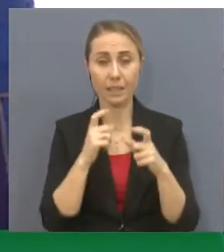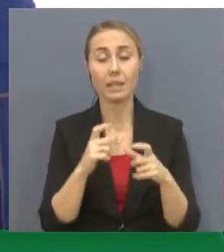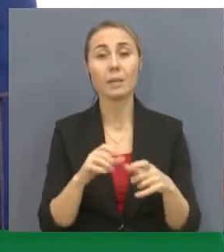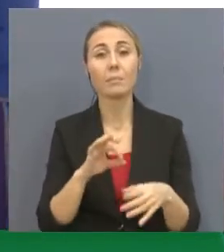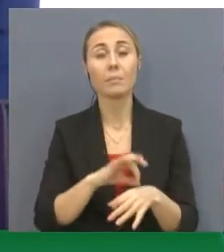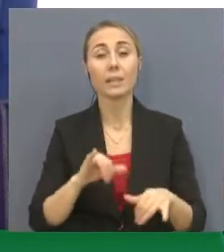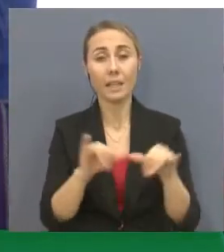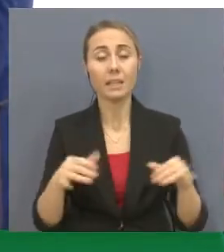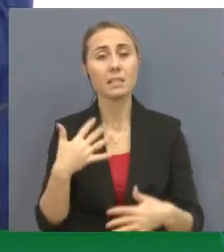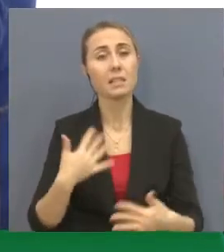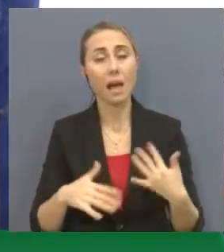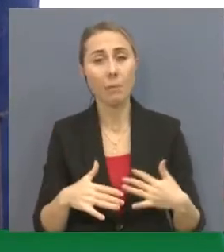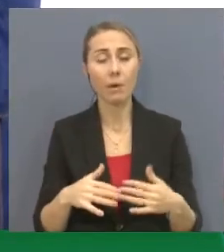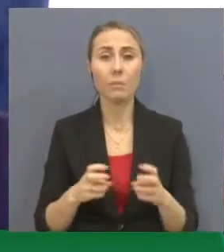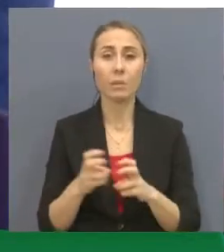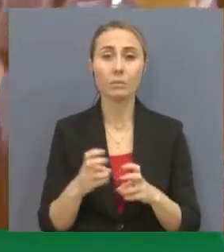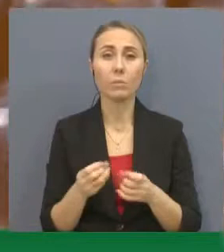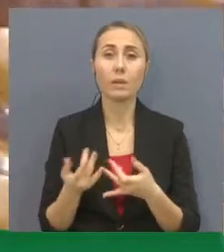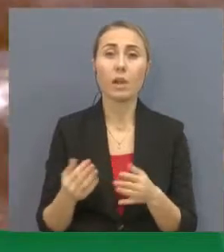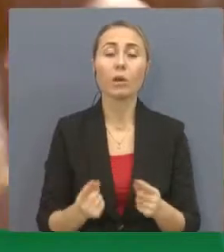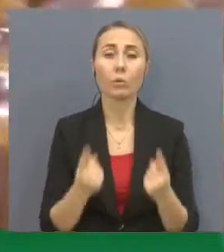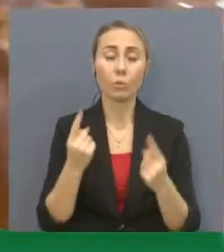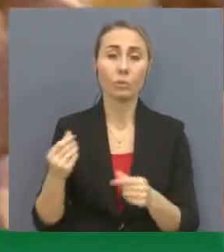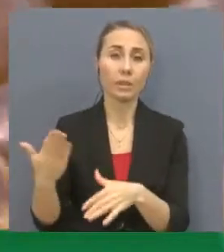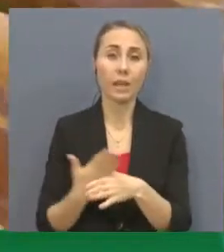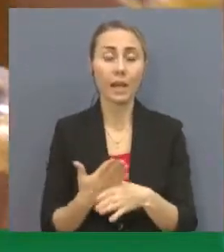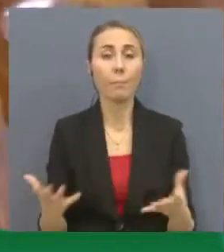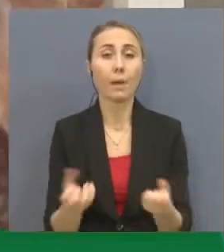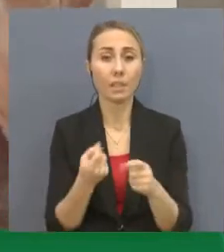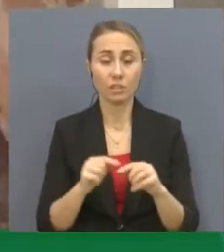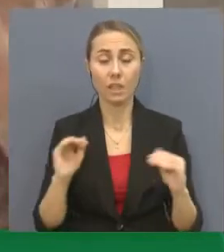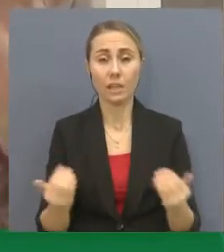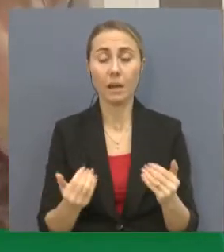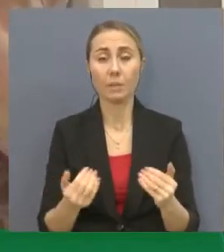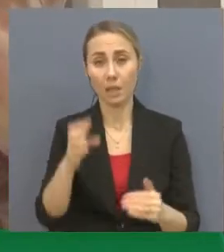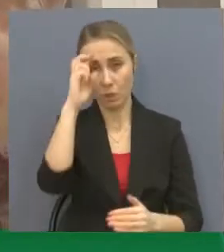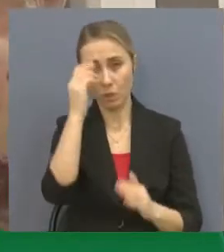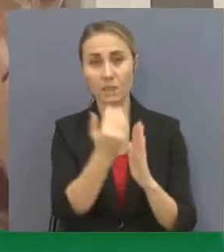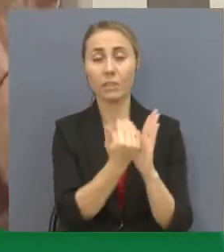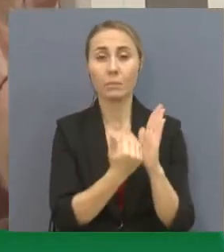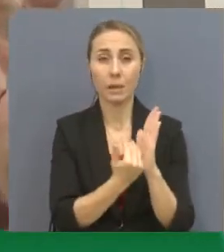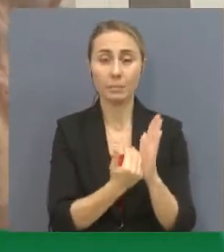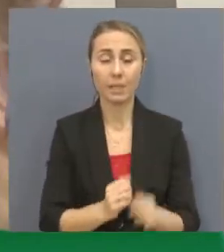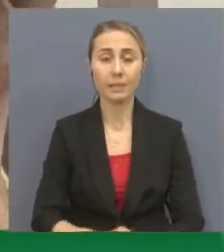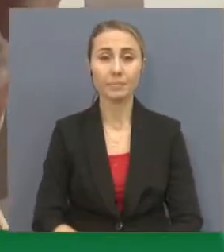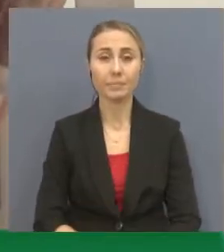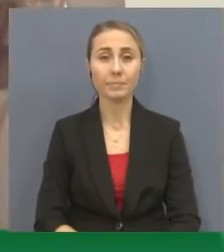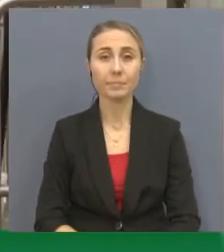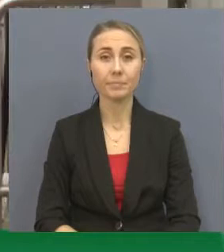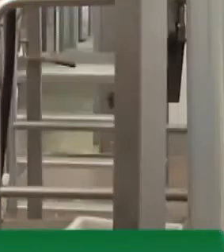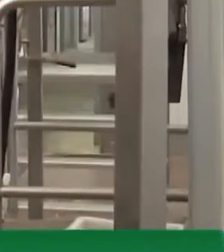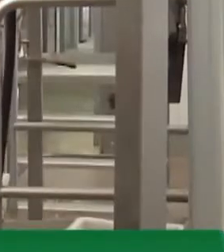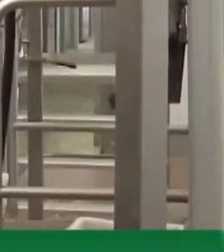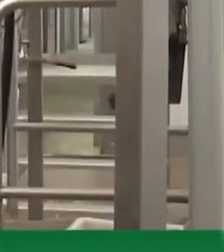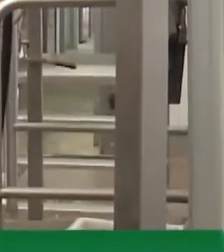развития слабых производств привлекаются крупной инвестиций осуществляется поддержка в рамках государственных программ аслан абу талиб фазам от бекмамбетов